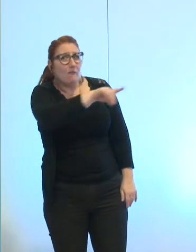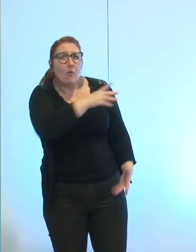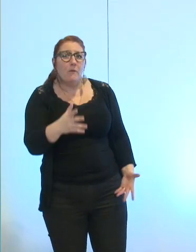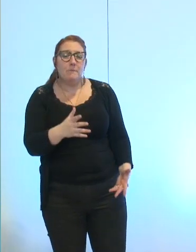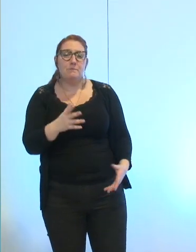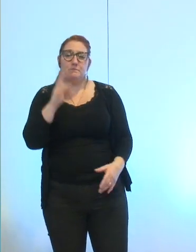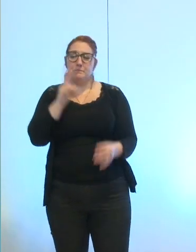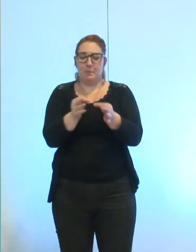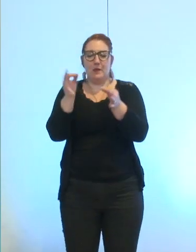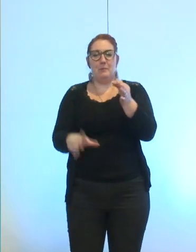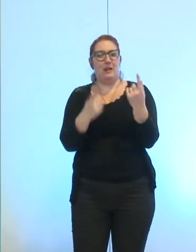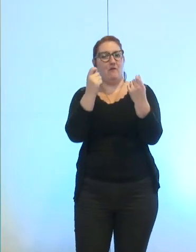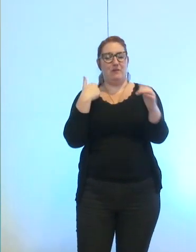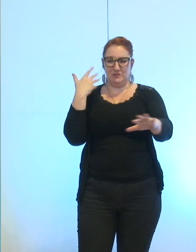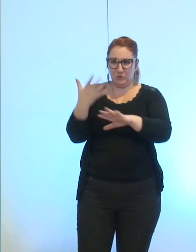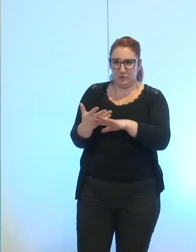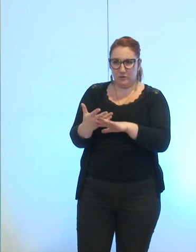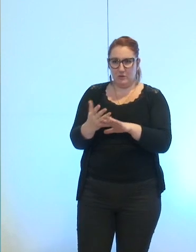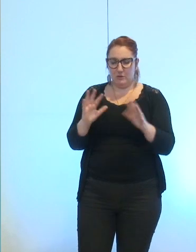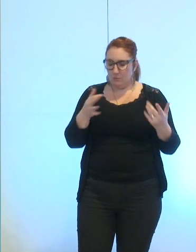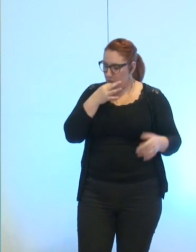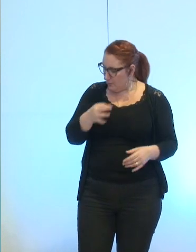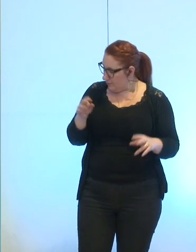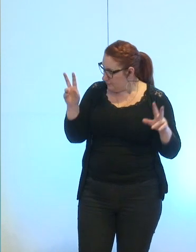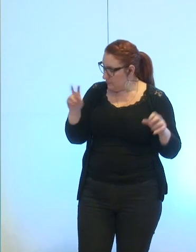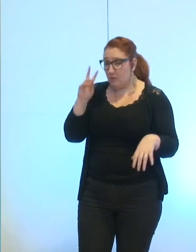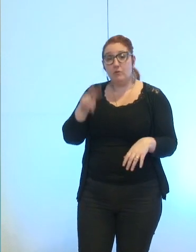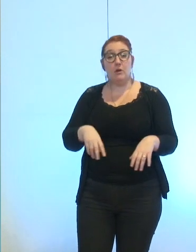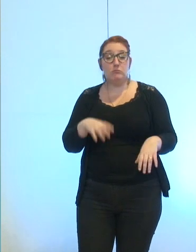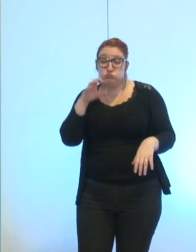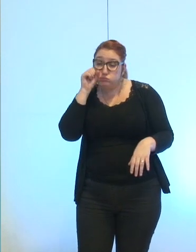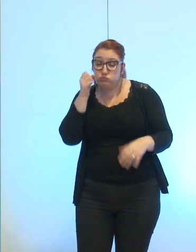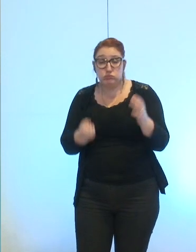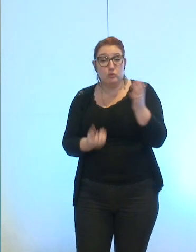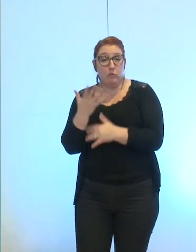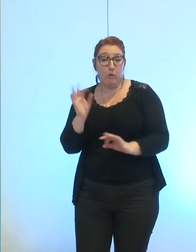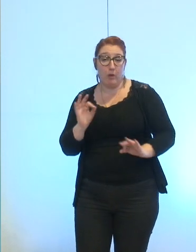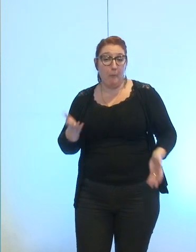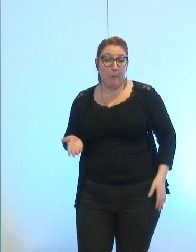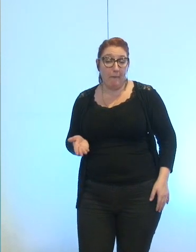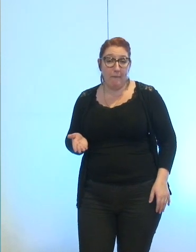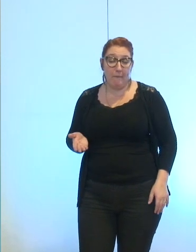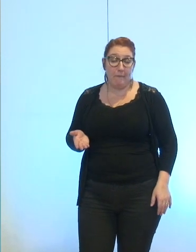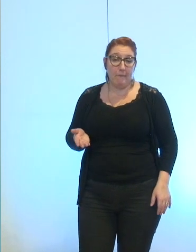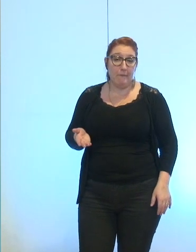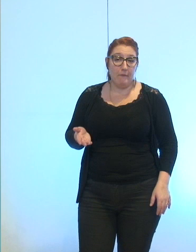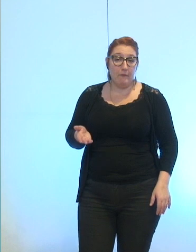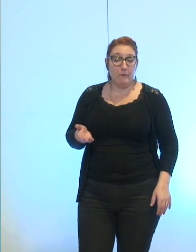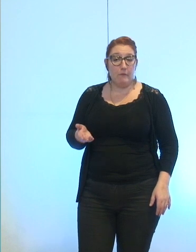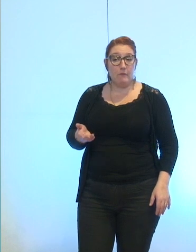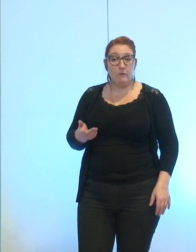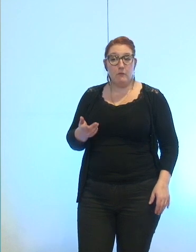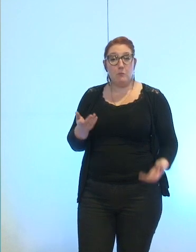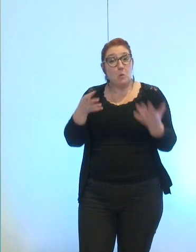exonère elle n elle ne comment dirais-je elle nous apprend rien de bien nouveau rien en tout cas qui justifia